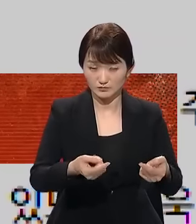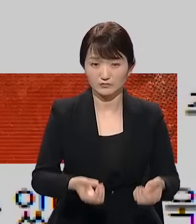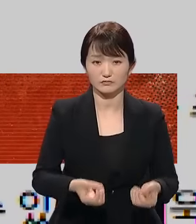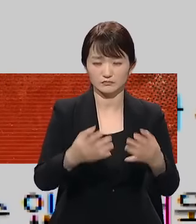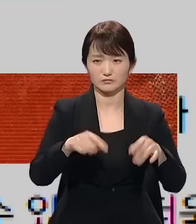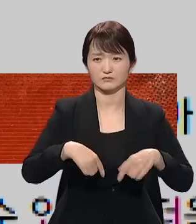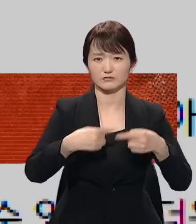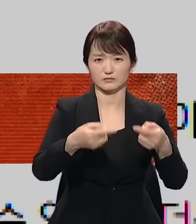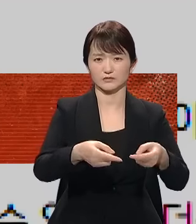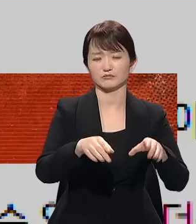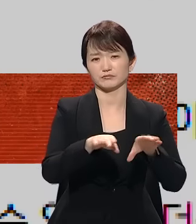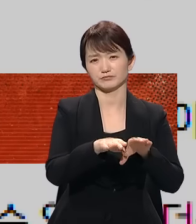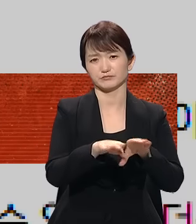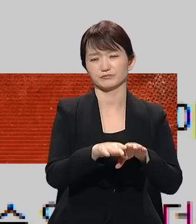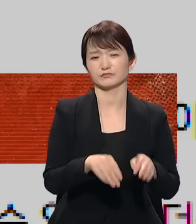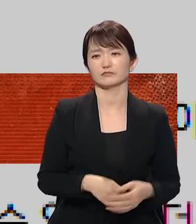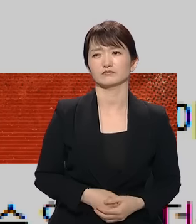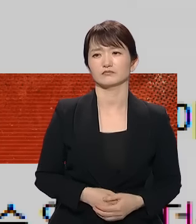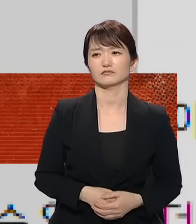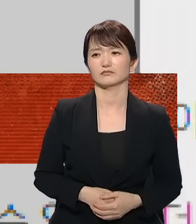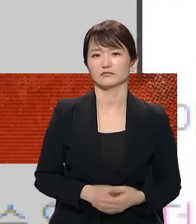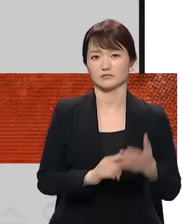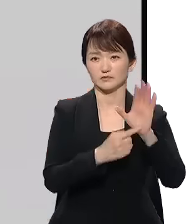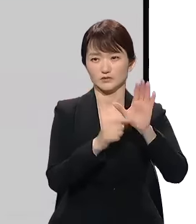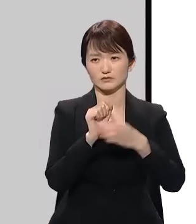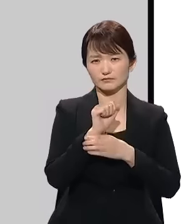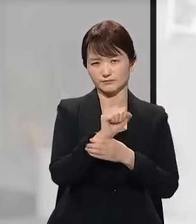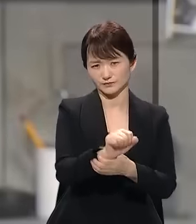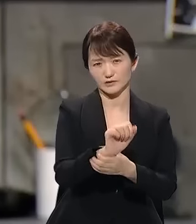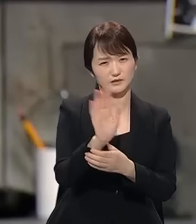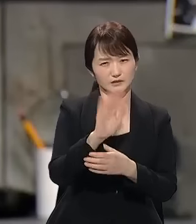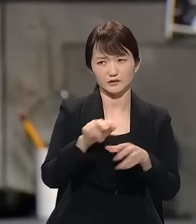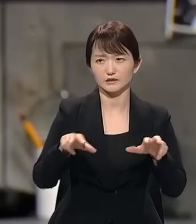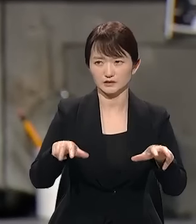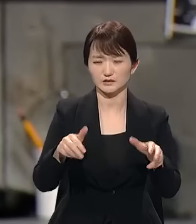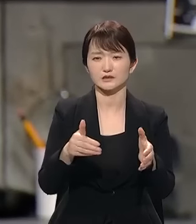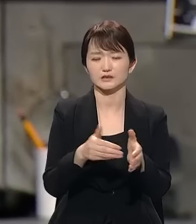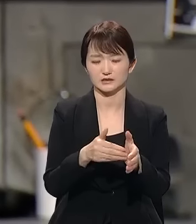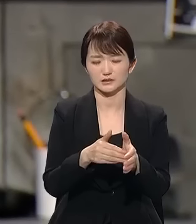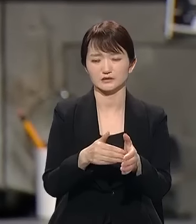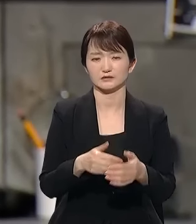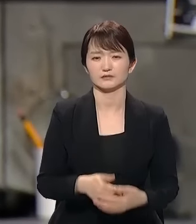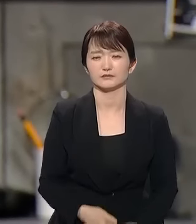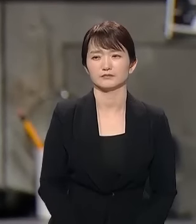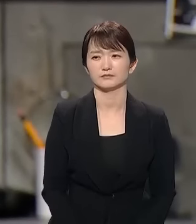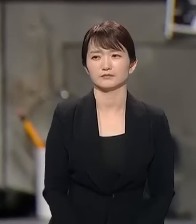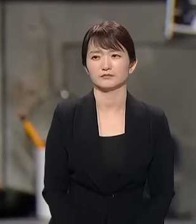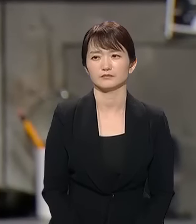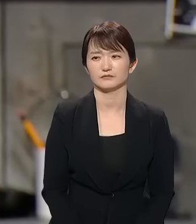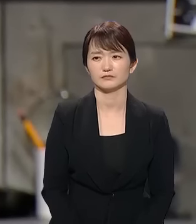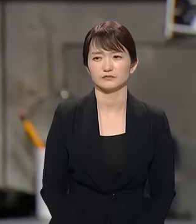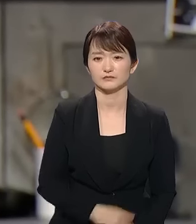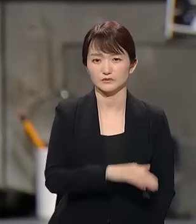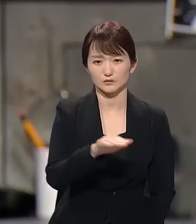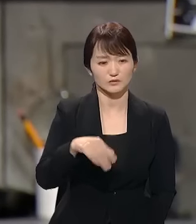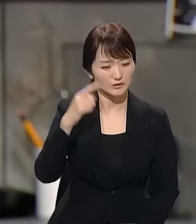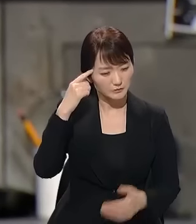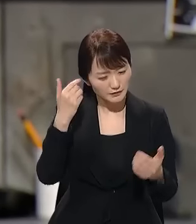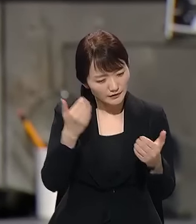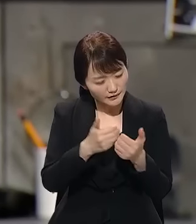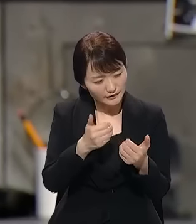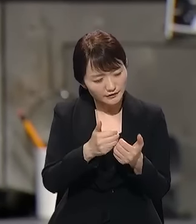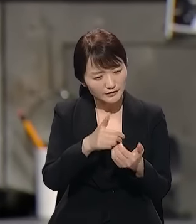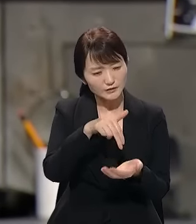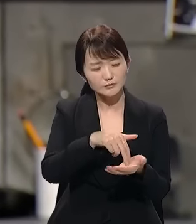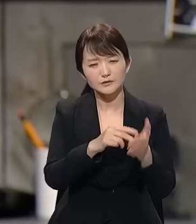참여도 하질 않기로. 그러니까 아예 공개적으로 나타나지 않기로 지금까지는 정하고 있는 상황입니다. 그래서 지금 반론을 저희도 못 전해드리고 있는 겁니다. 예.